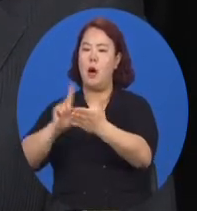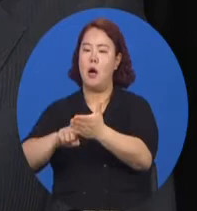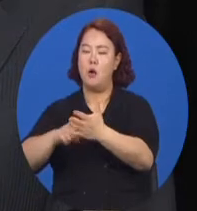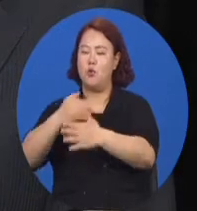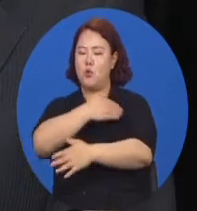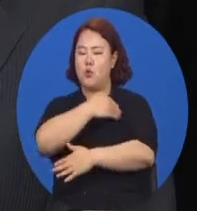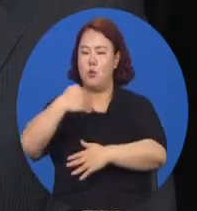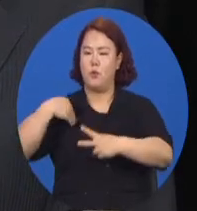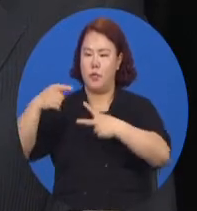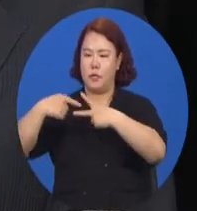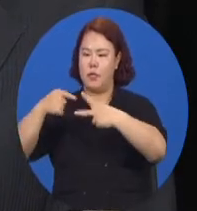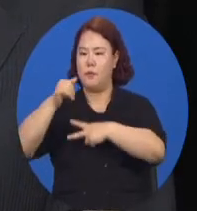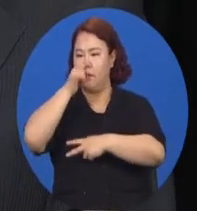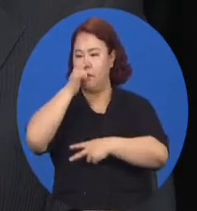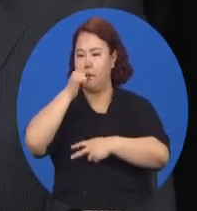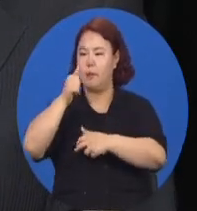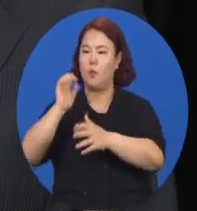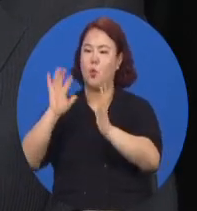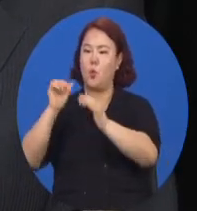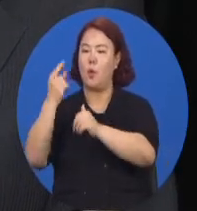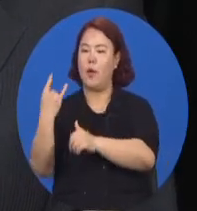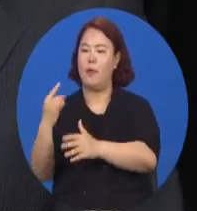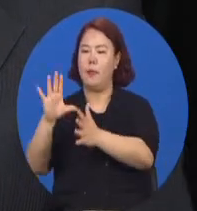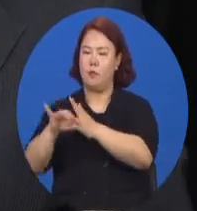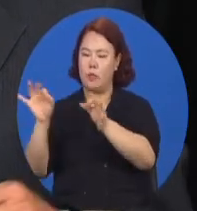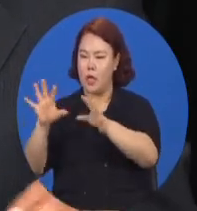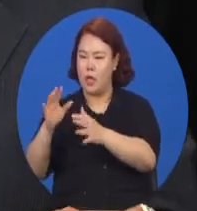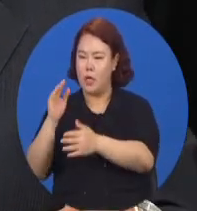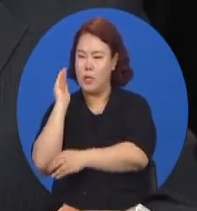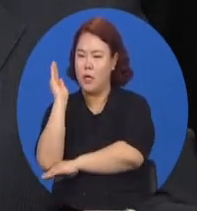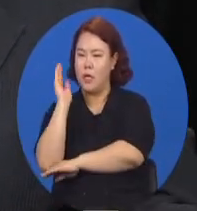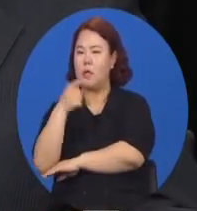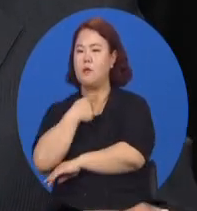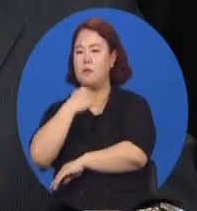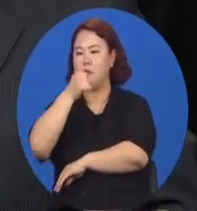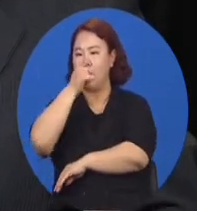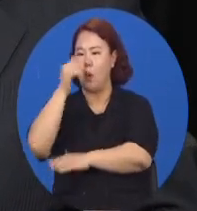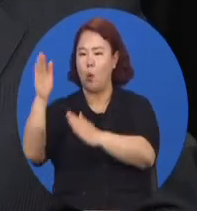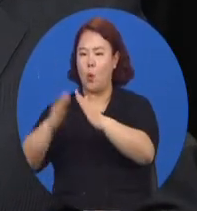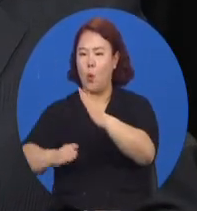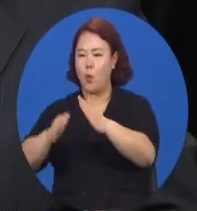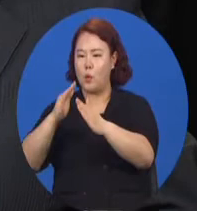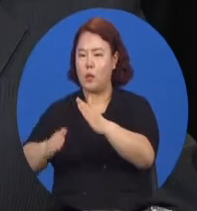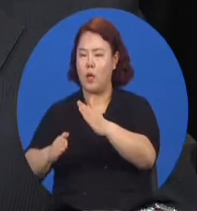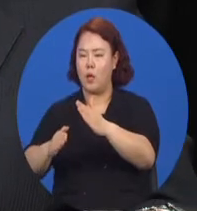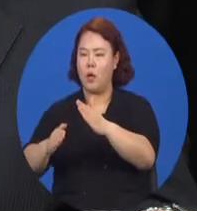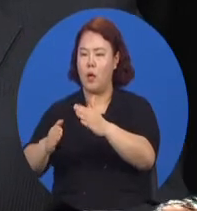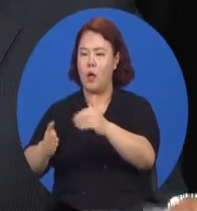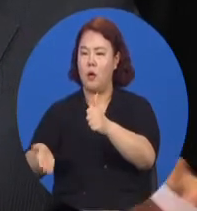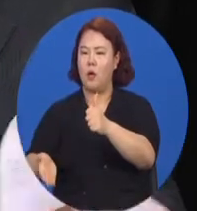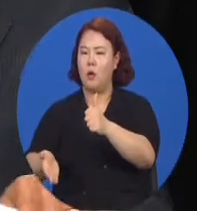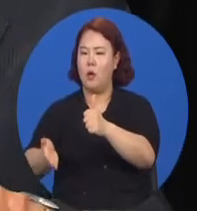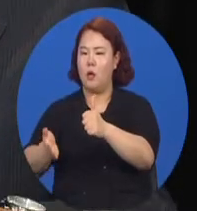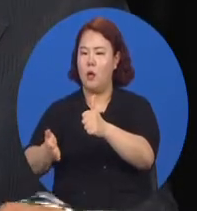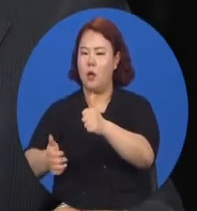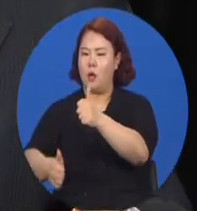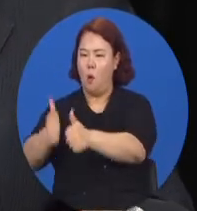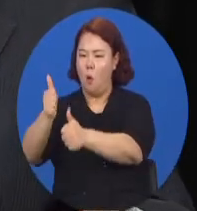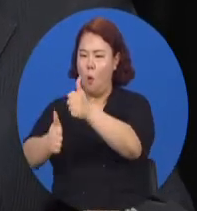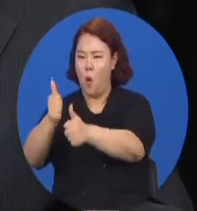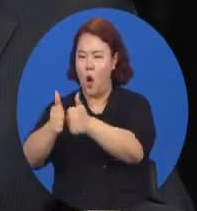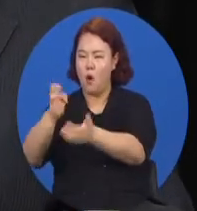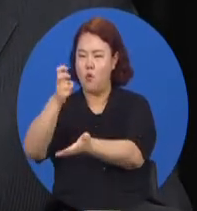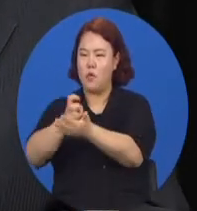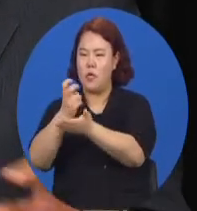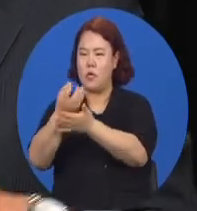토론의 답변 내용에서 저번에 잠시 얘기했지만은 공정한 경선 룰을 인정할 수가 없다. 이렇게 해서